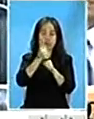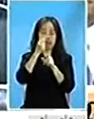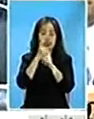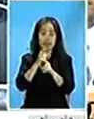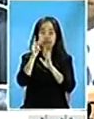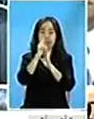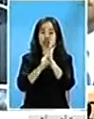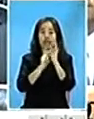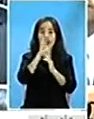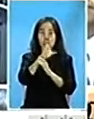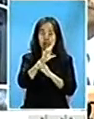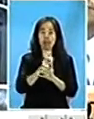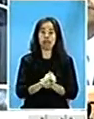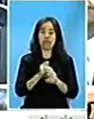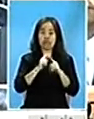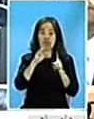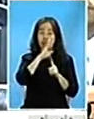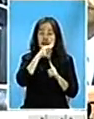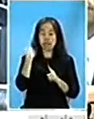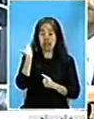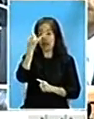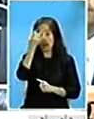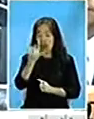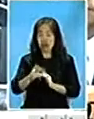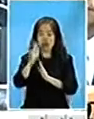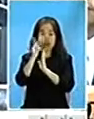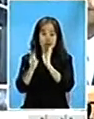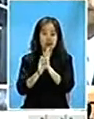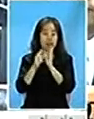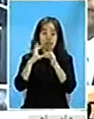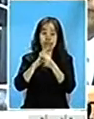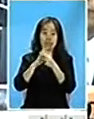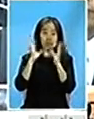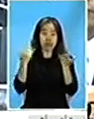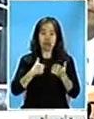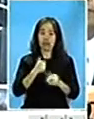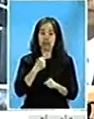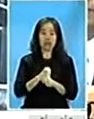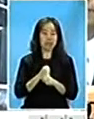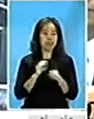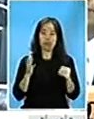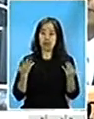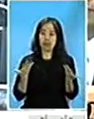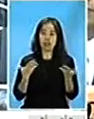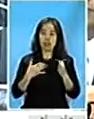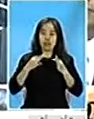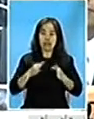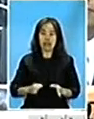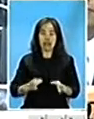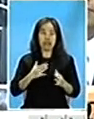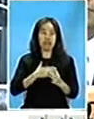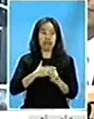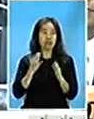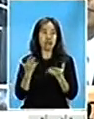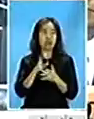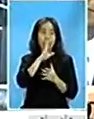ข้อบังคับแต่อะไรที่มันอยู่นอกเหนือข้อบังคับเนี่ยกระผมไม่สามารถที่จะอยู่ในฐานะที่จะทำให้มันเป็นอย่างนั้นได้นะครับเ